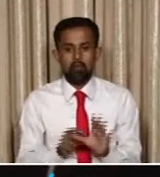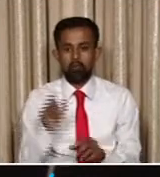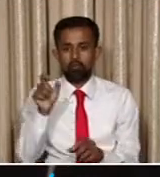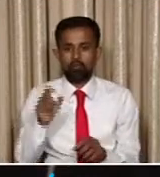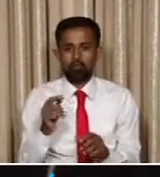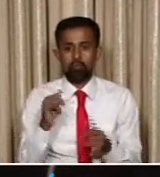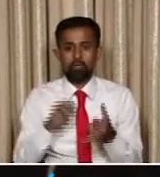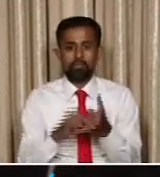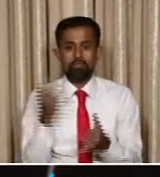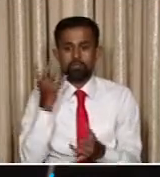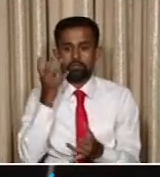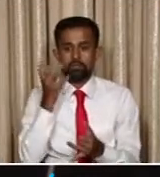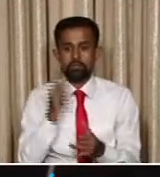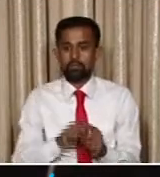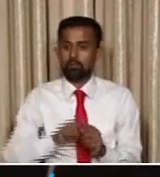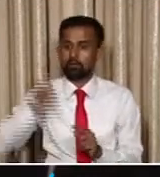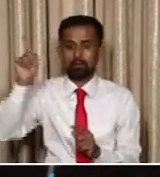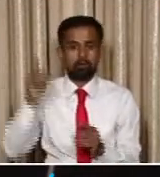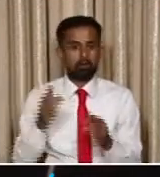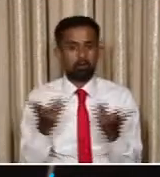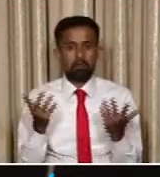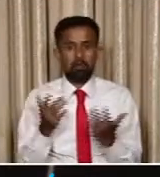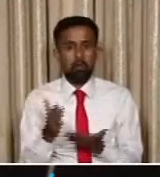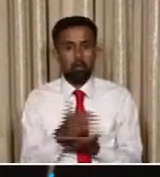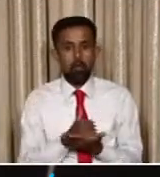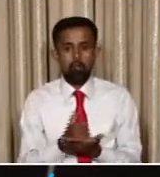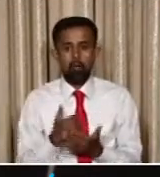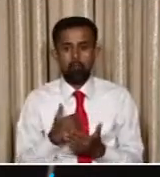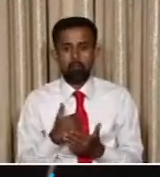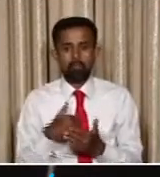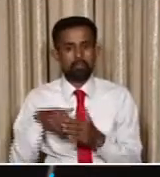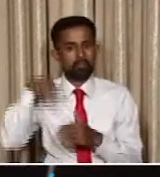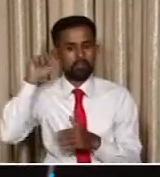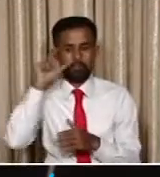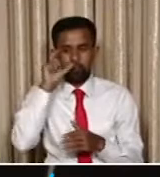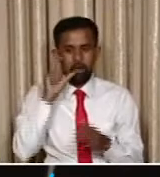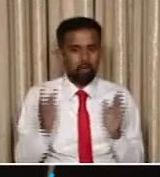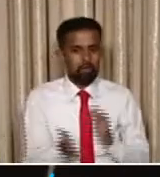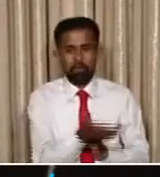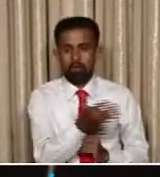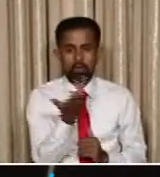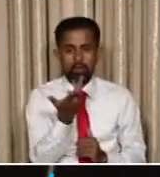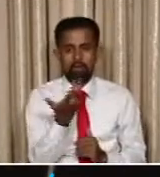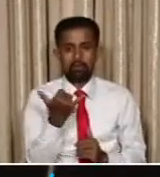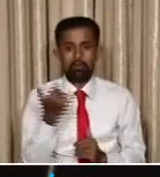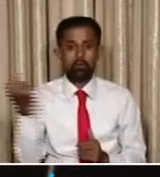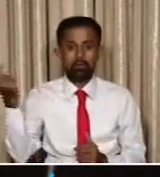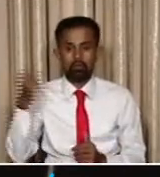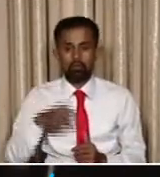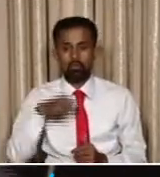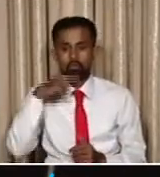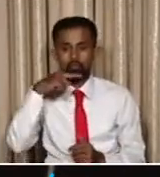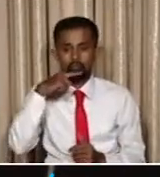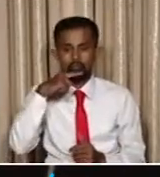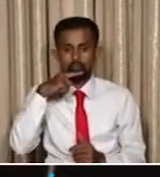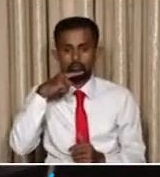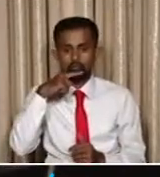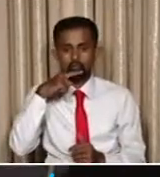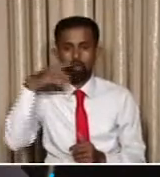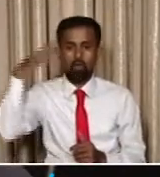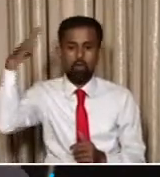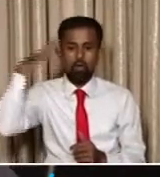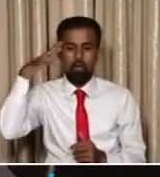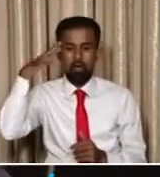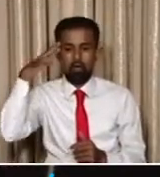සීගිරිය නගින්න යන්නේ නැහැ. හැම කෙනාම අපේ තියෙන ඉතිහාසය බලන්න යන්නේ නැහැ. සමහරක් අය එන්නේ මේ මූදයි සන්සෑන් ඇන්